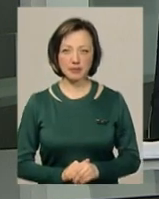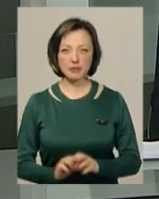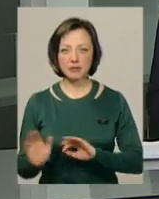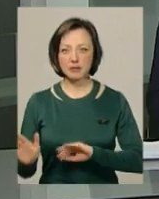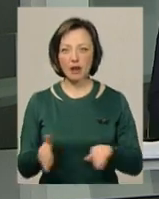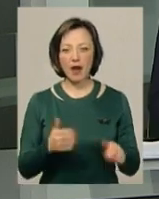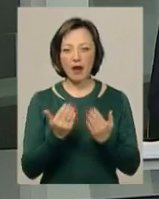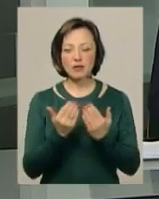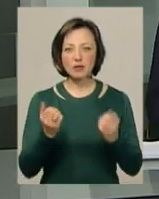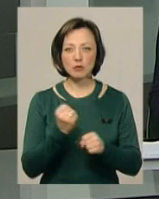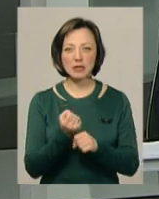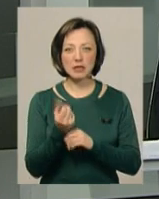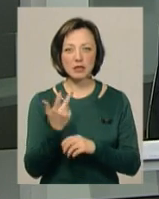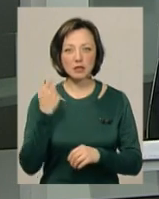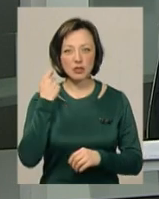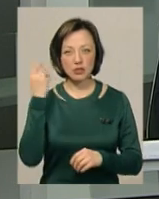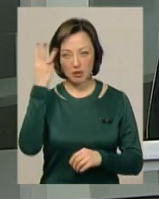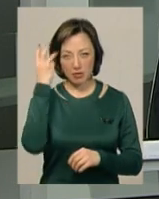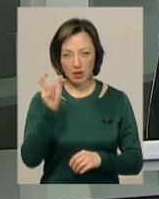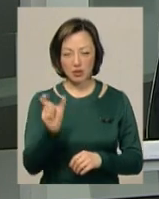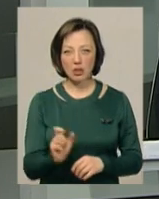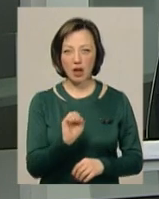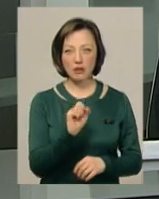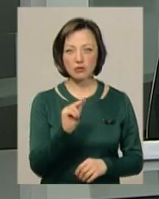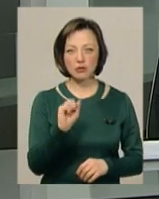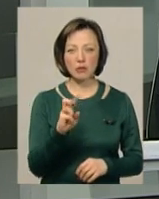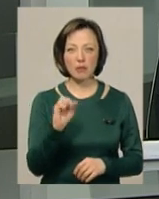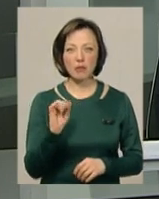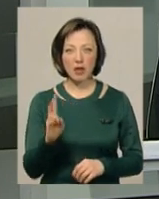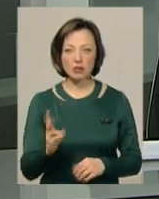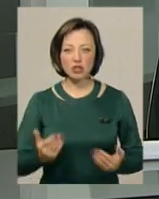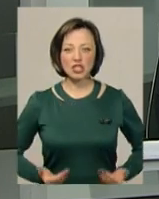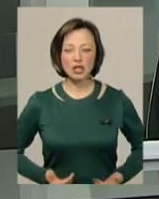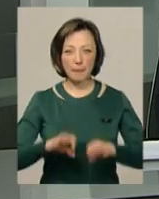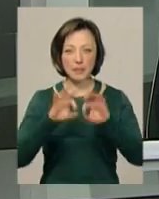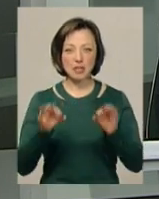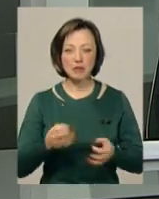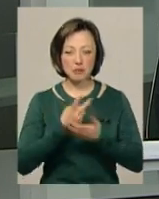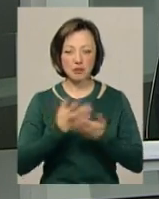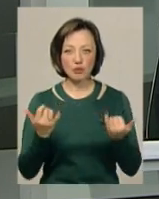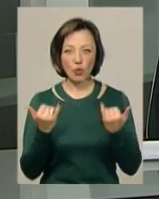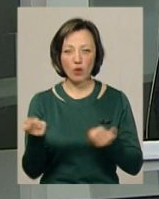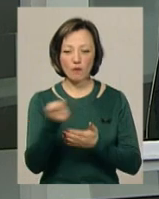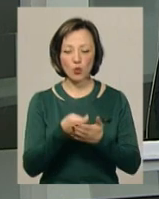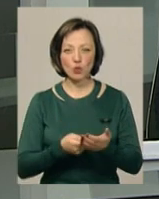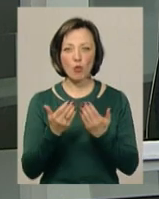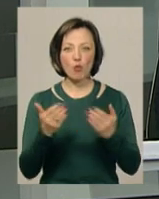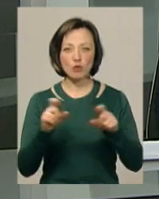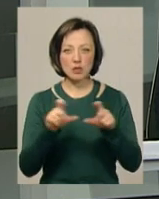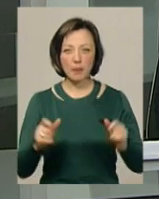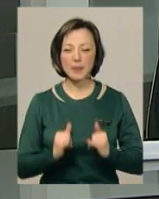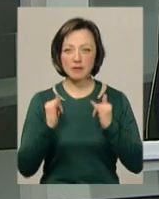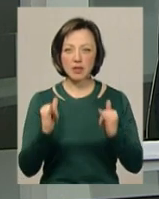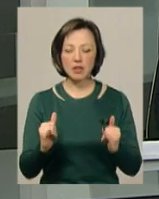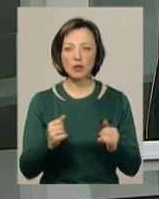Виставку робіт 13-річних хмельничанки Аріни Чабани «Жити мистецтвом» презентують сьогодні в обласному художньому музеї. Присвятили